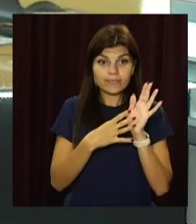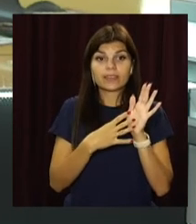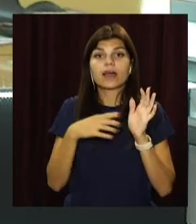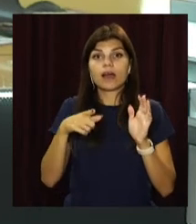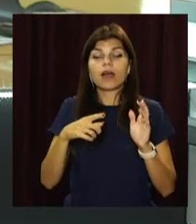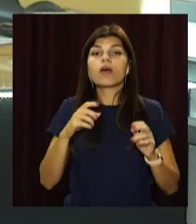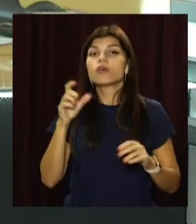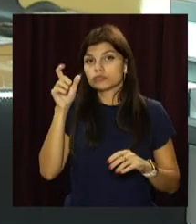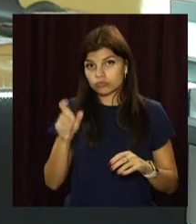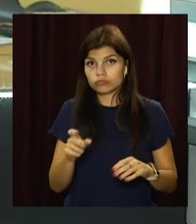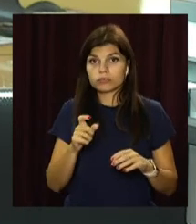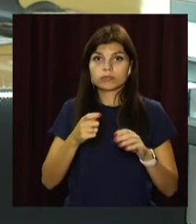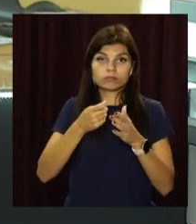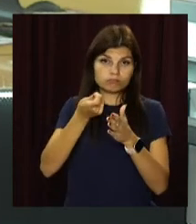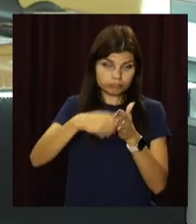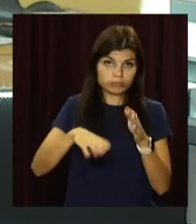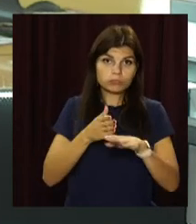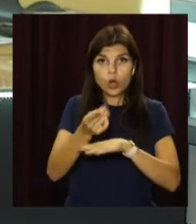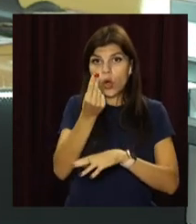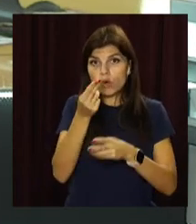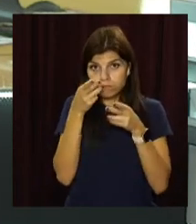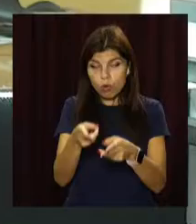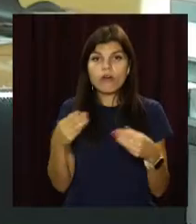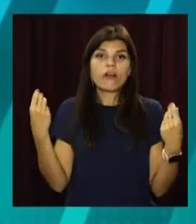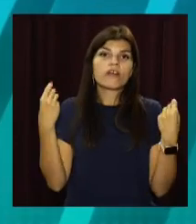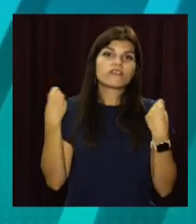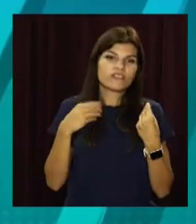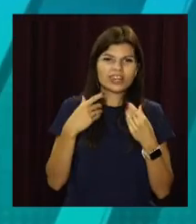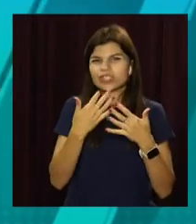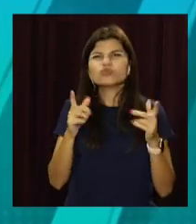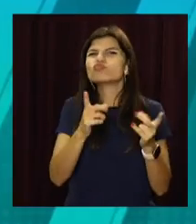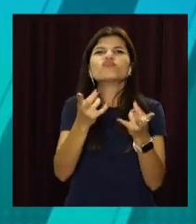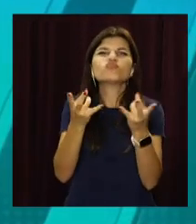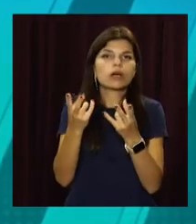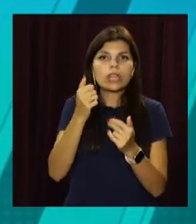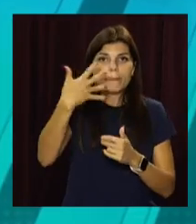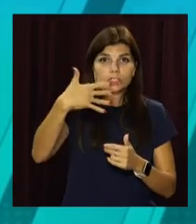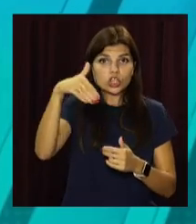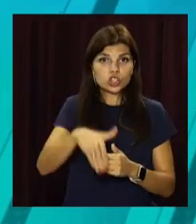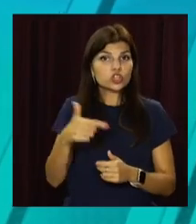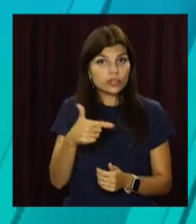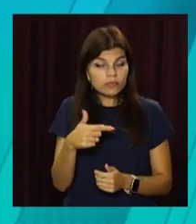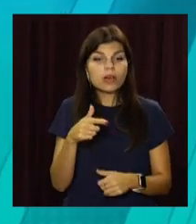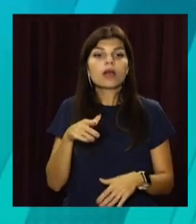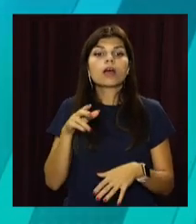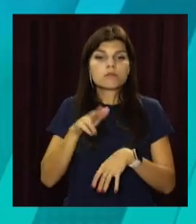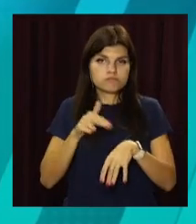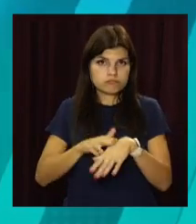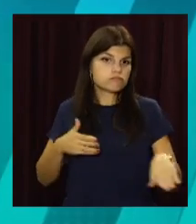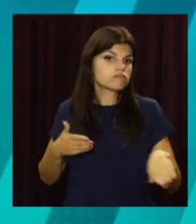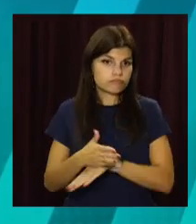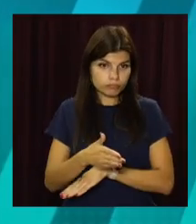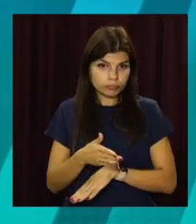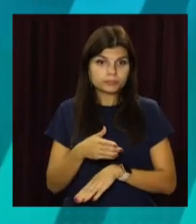та зайшов до закладу. Поцупив гроші і речі на 50 тисяч гривень. На місце події прибули